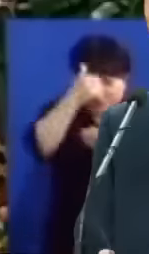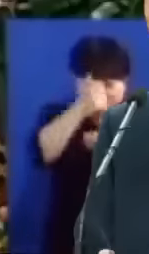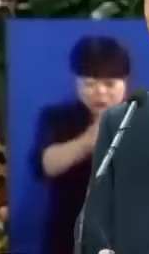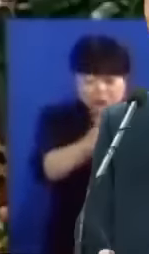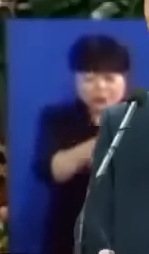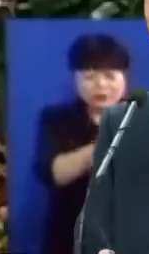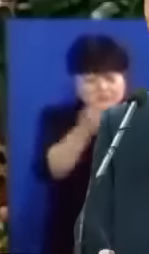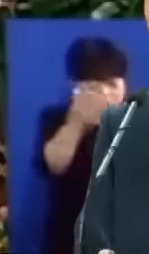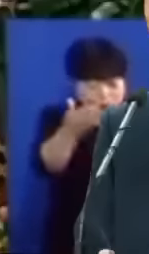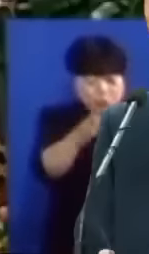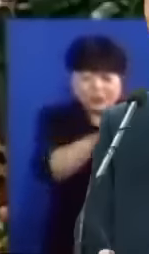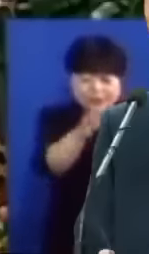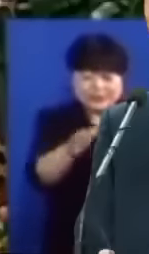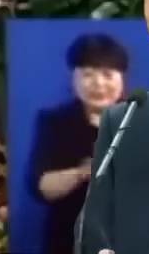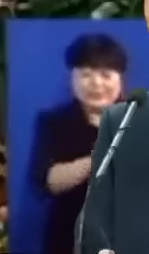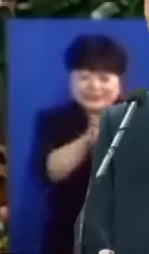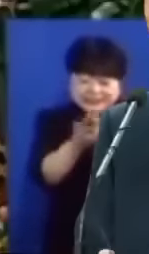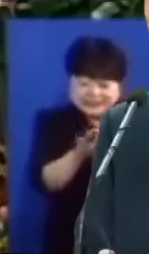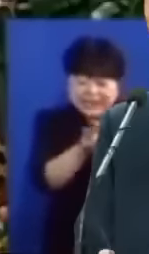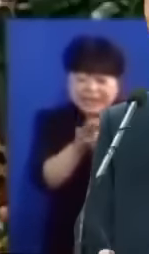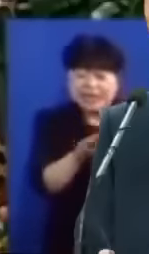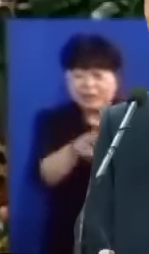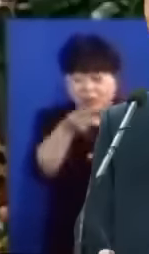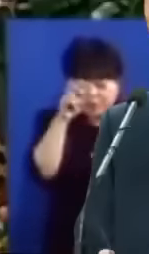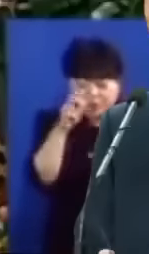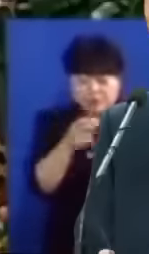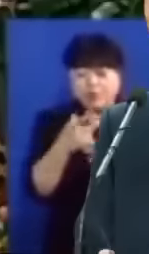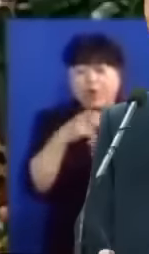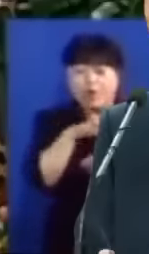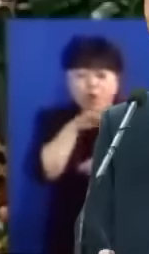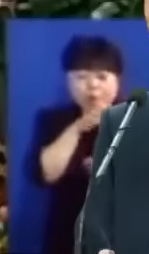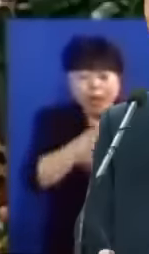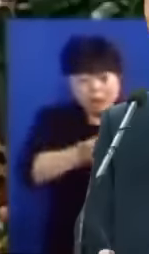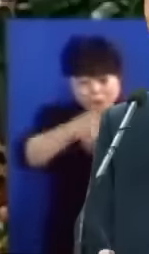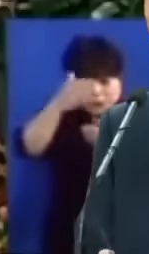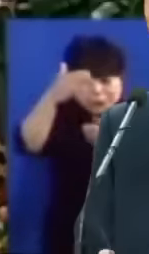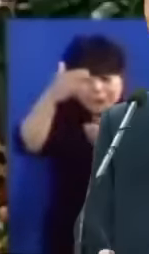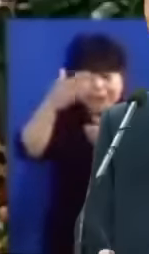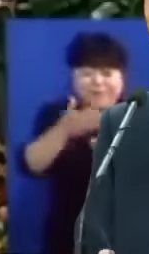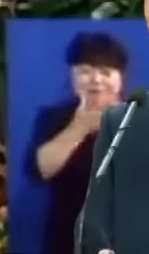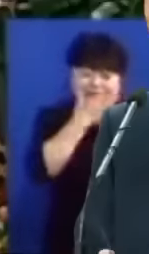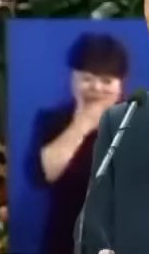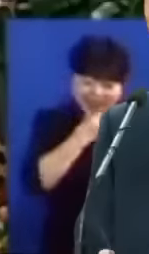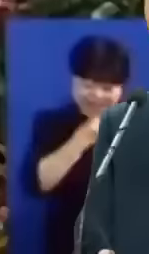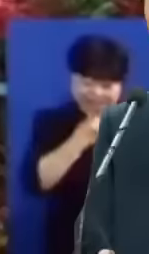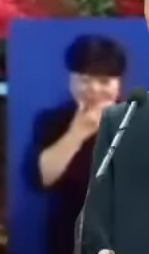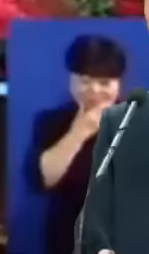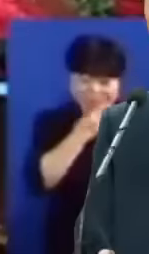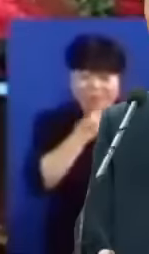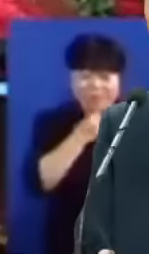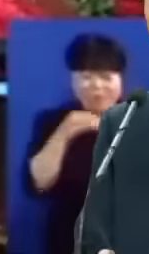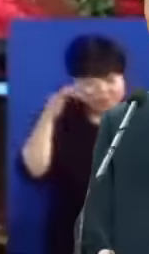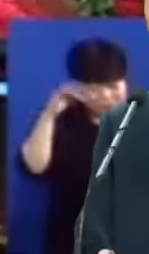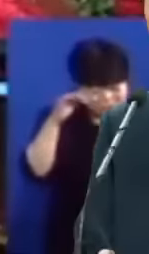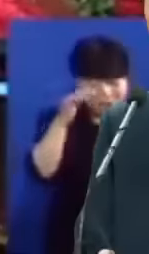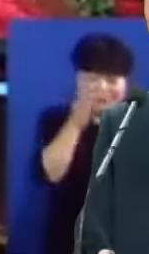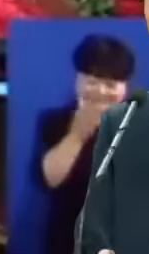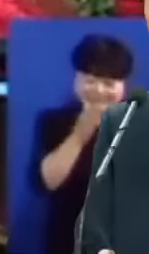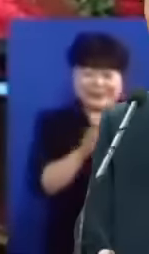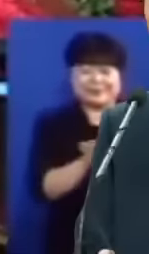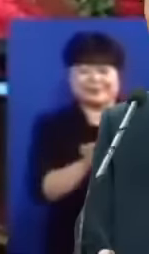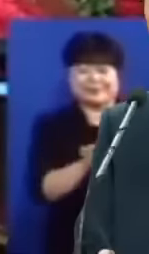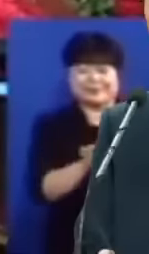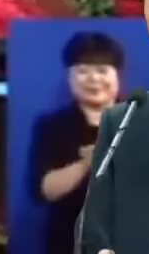죄를 사하시듯이 우리도 사랑으로 미움과 원망을 쫓아내고 행복을 추구해야만 할